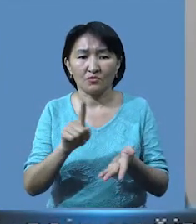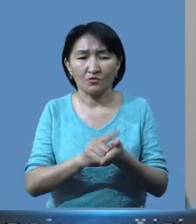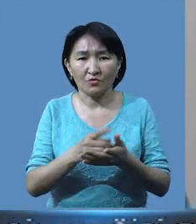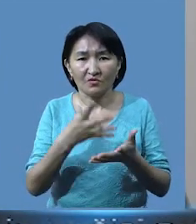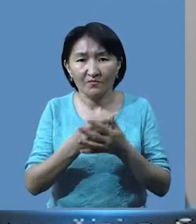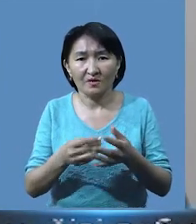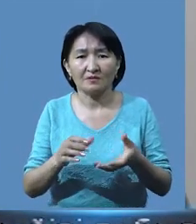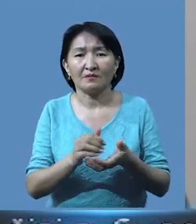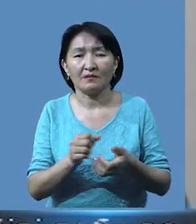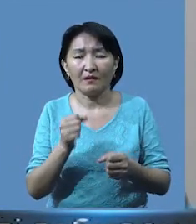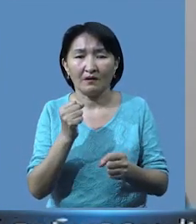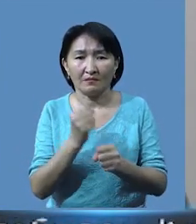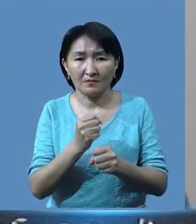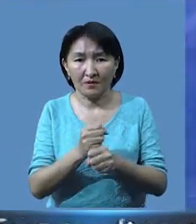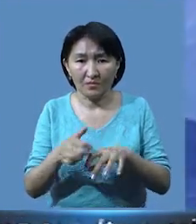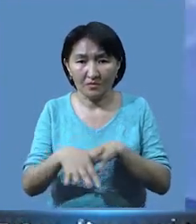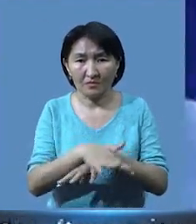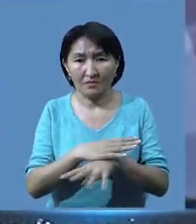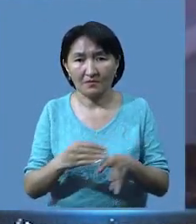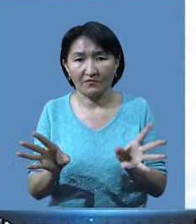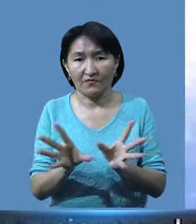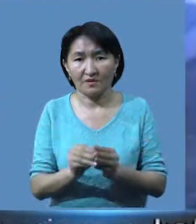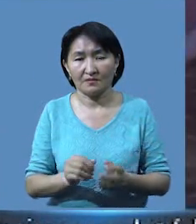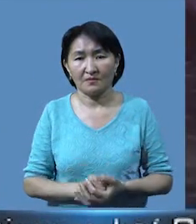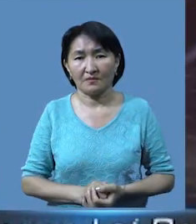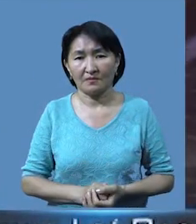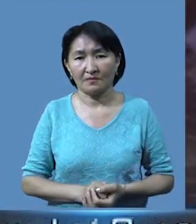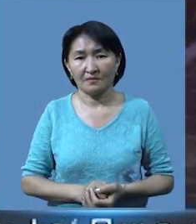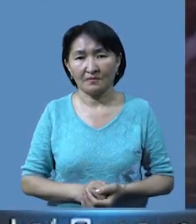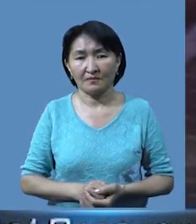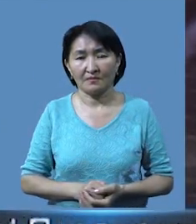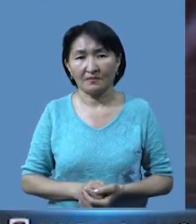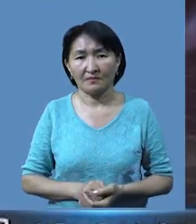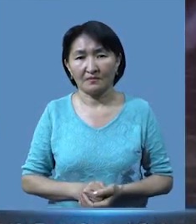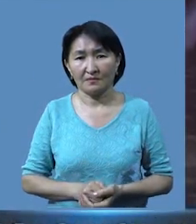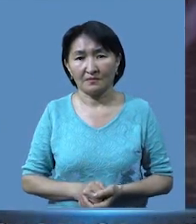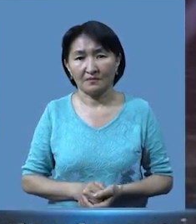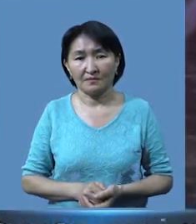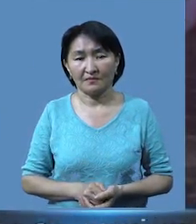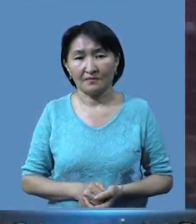дәрежеде жұмыс жүргізу тапсырылды. Мерейбай Серік Тәжібаев, 77 News.